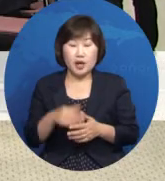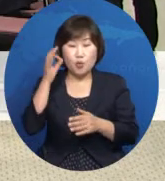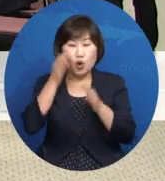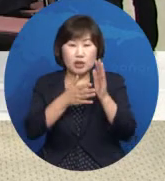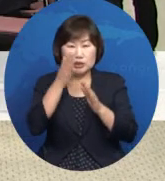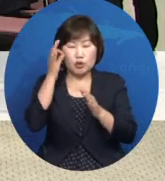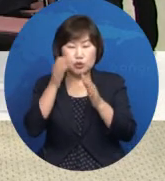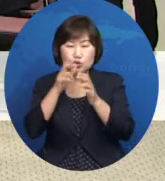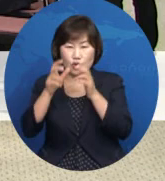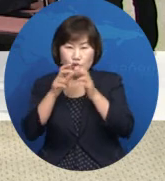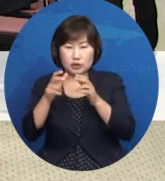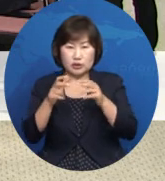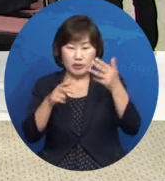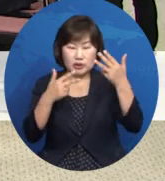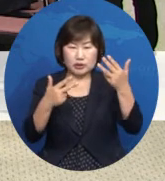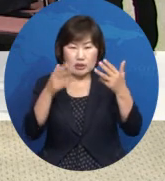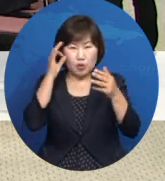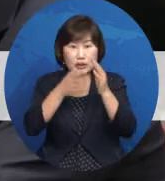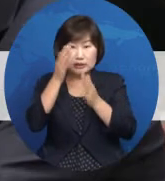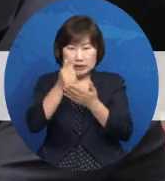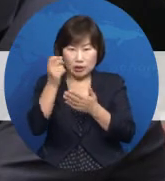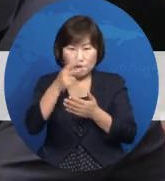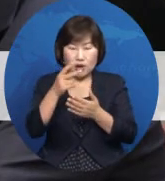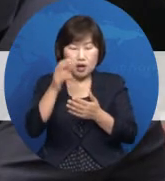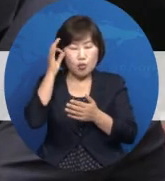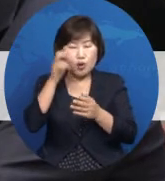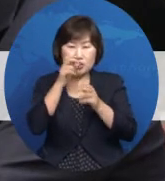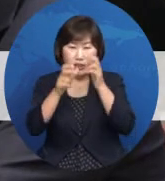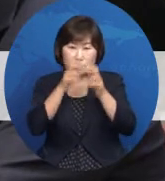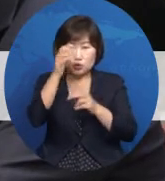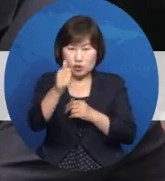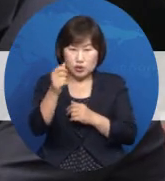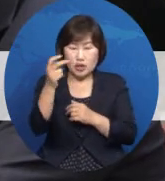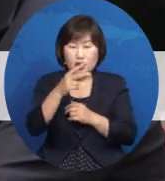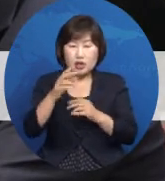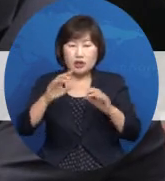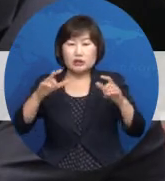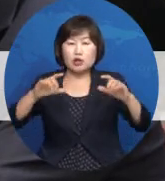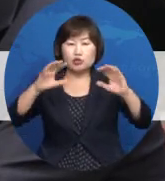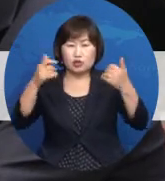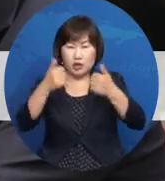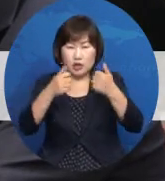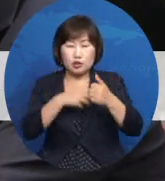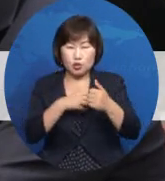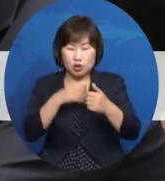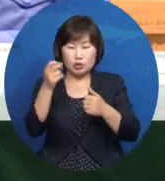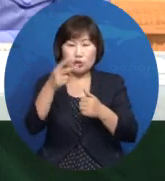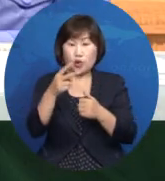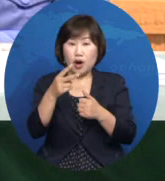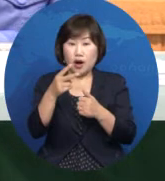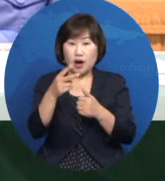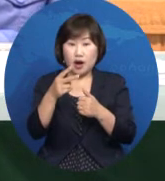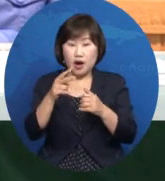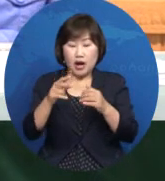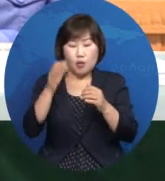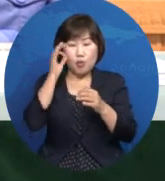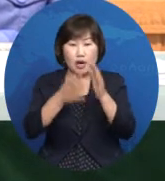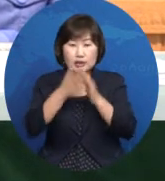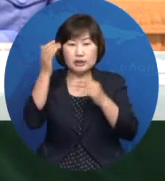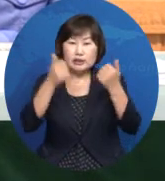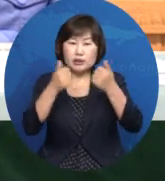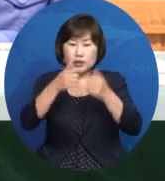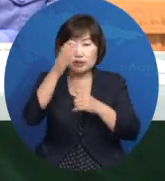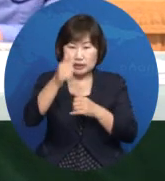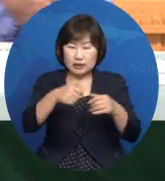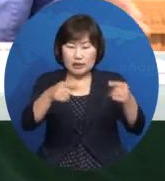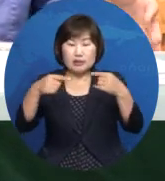포항시와 포스코는 지난 7일 이강덕 포항시장과 이정식 포항제철소장, 이병석 박명재 국회의원, 279 포항시의회